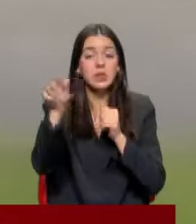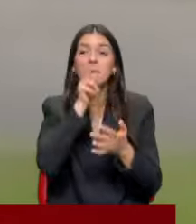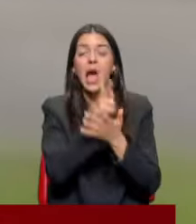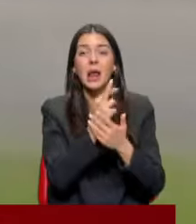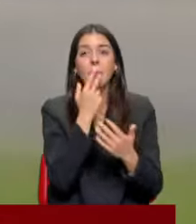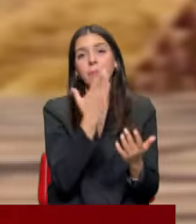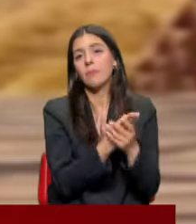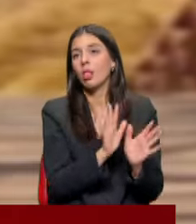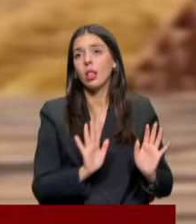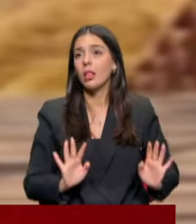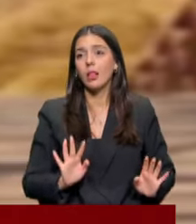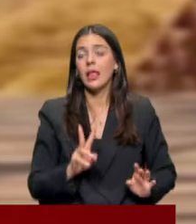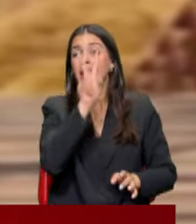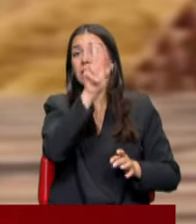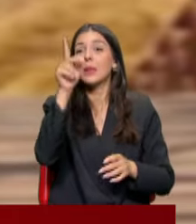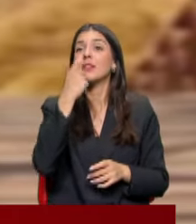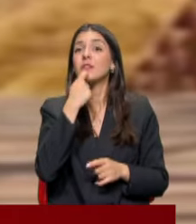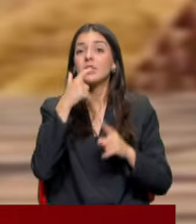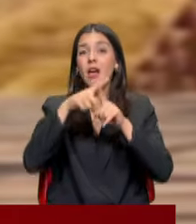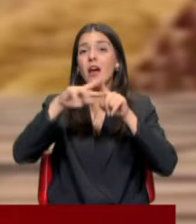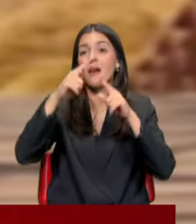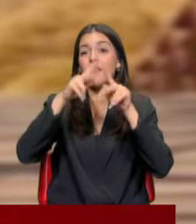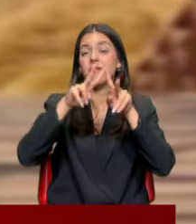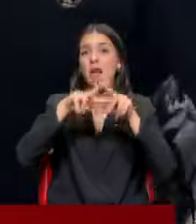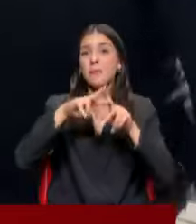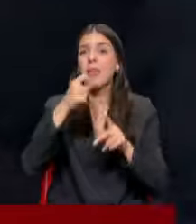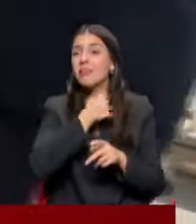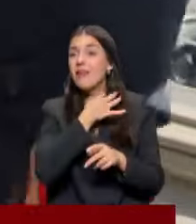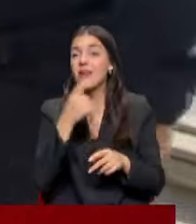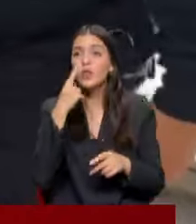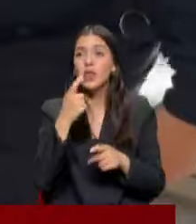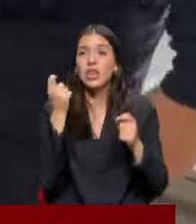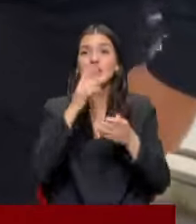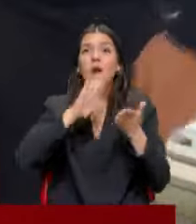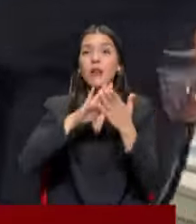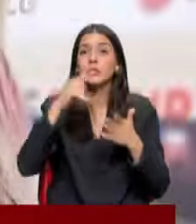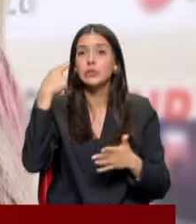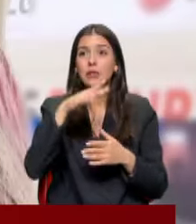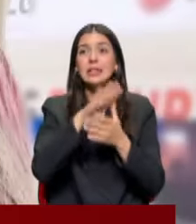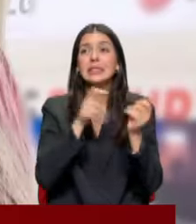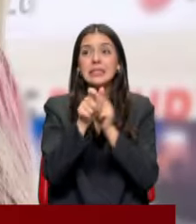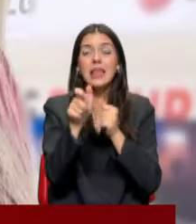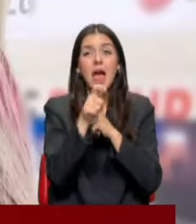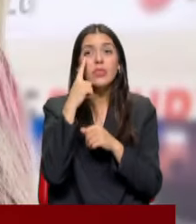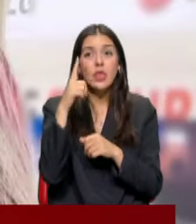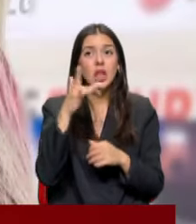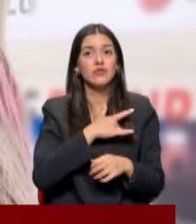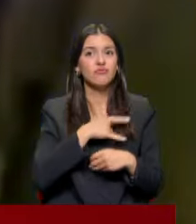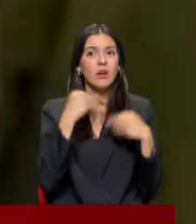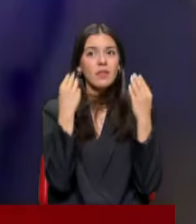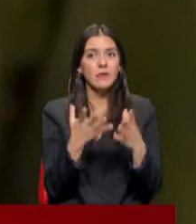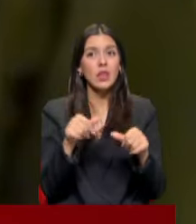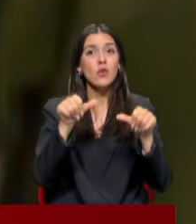kağıt üzerinde kaldı. 27 yaşındaki Fatma Özdemir Tekirdağ'da takıntılı iş arkadaşının silahından çıkan kurşunla can